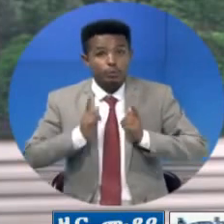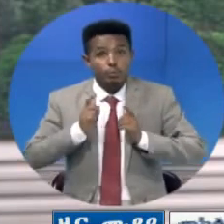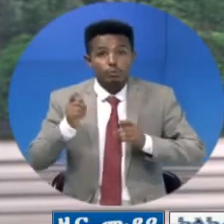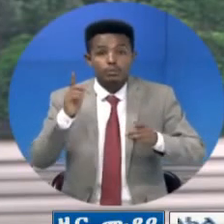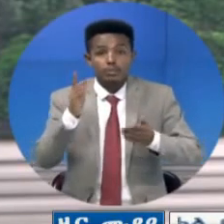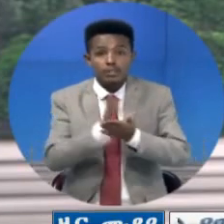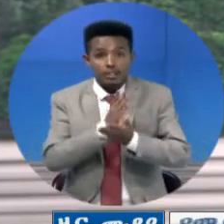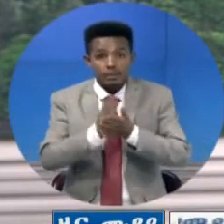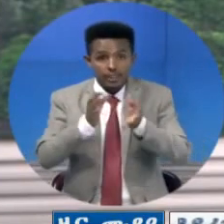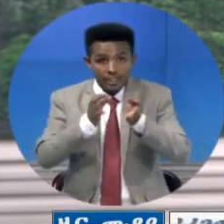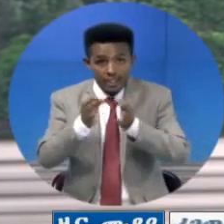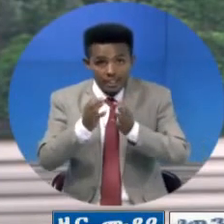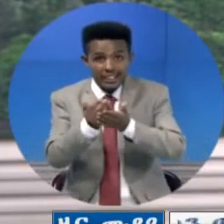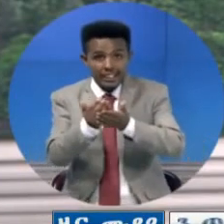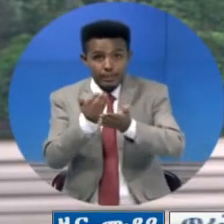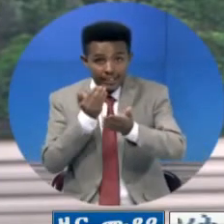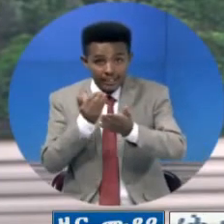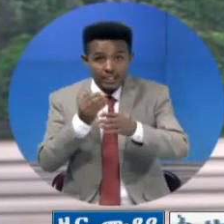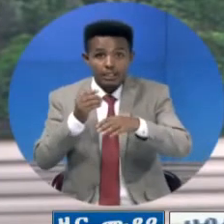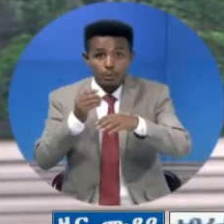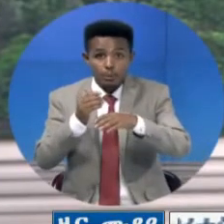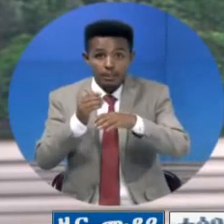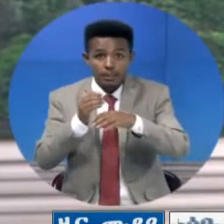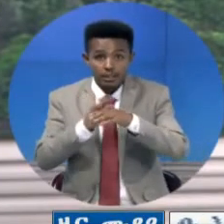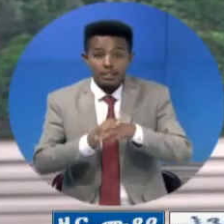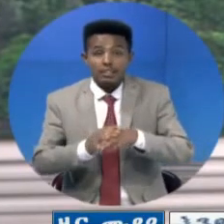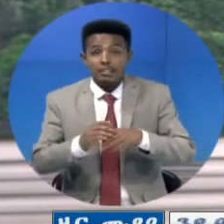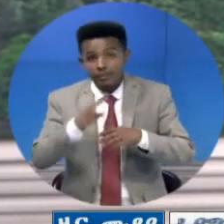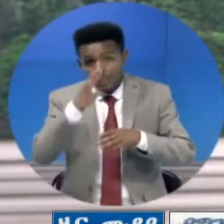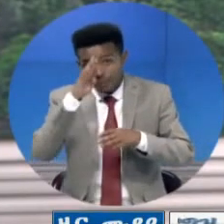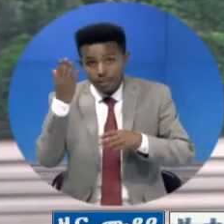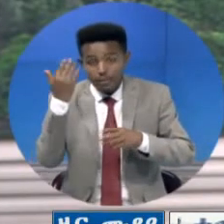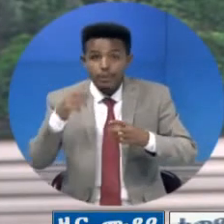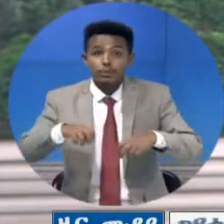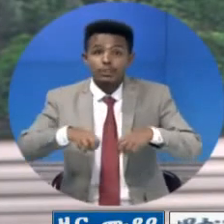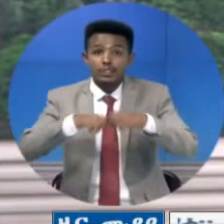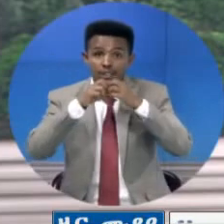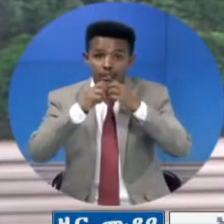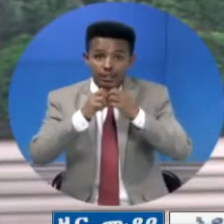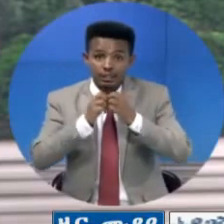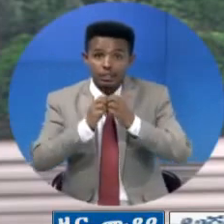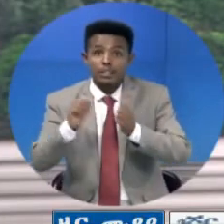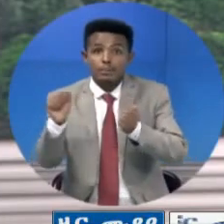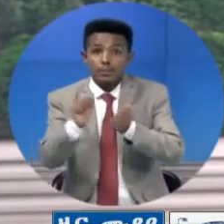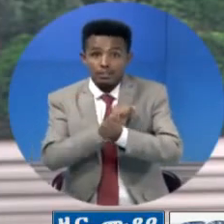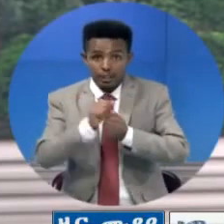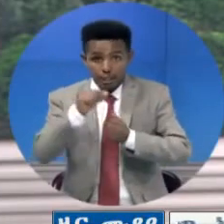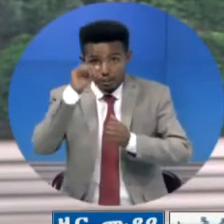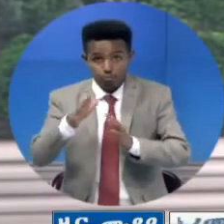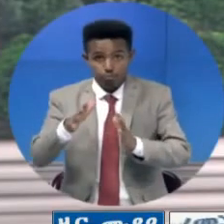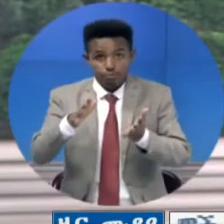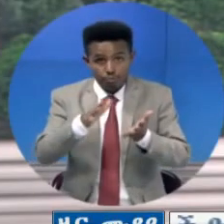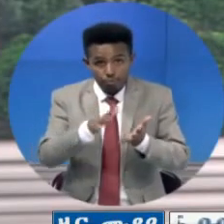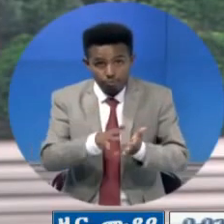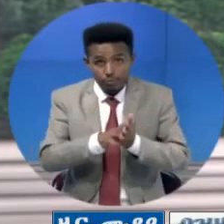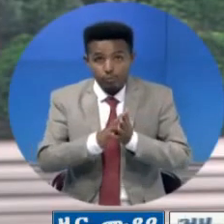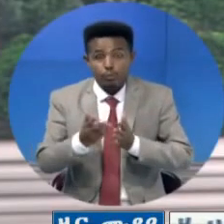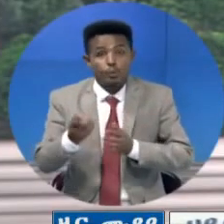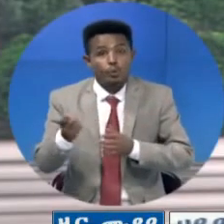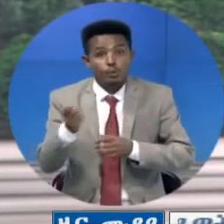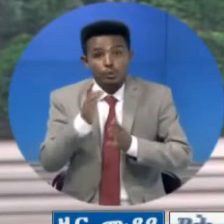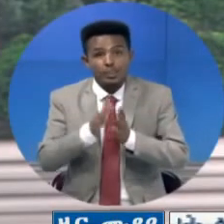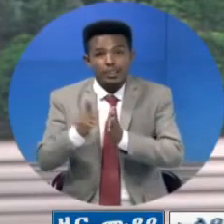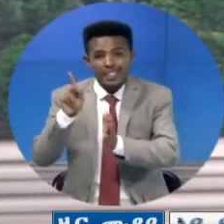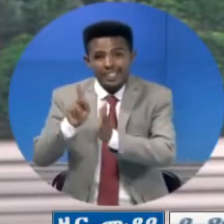ሲሆን ከቅርብ ጊዜ ወዲህ ተፈጥሮ በነበረው ግጭት የሰው ህይወት መጥፋቱና ንብረት መውደሙ እንዳሳዘናቸው ገልጸዋል። ከመገዳደል የሚገኝ